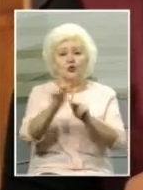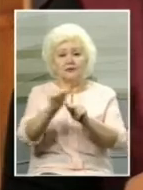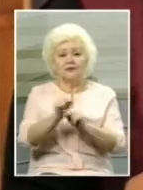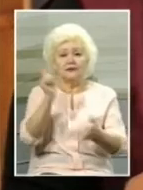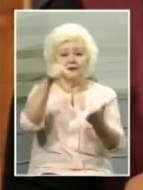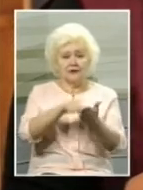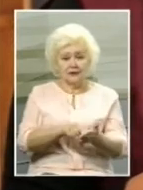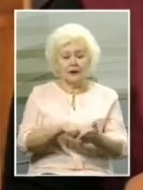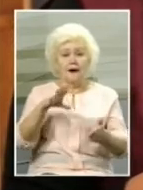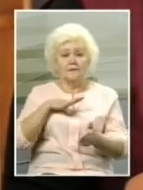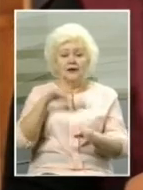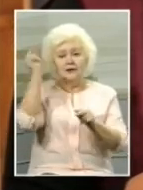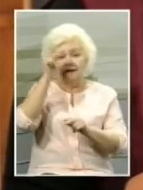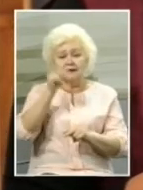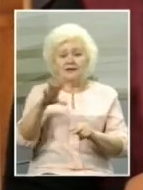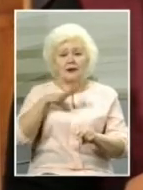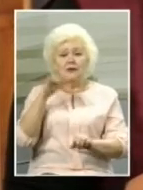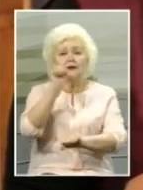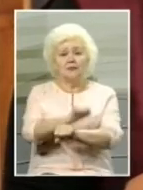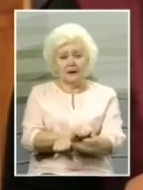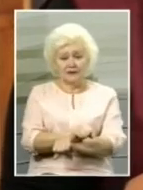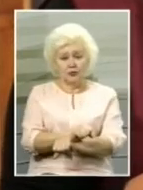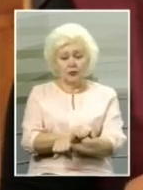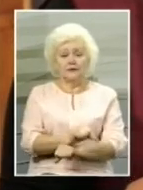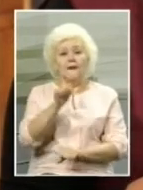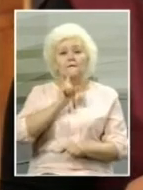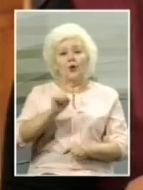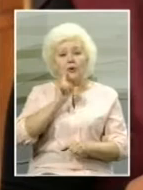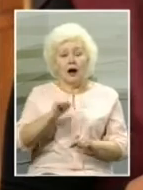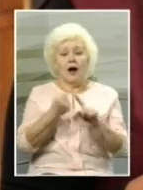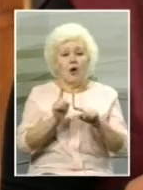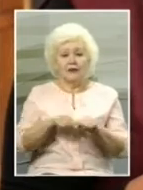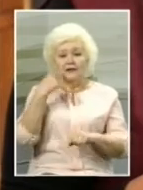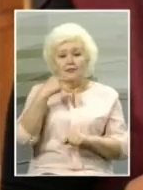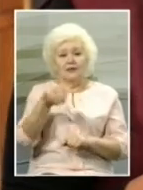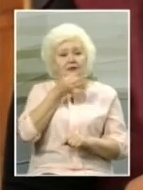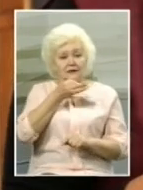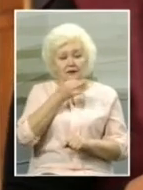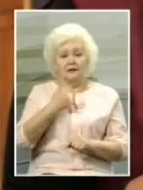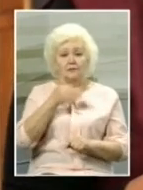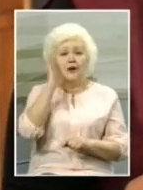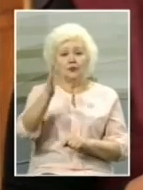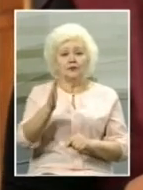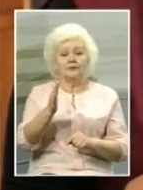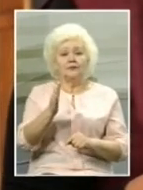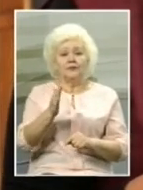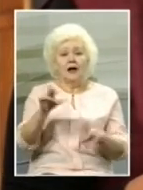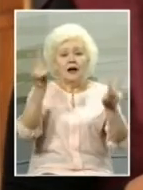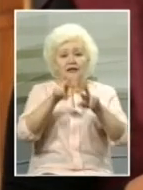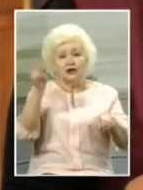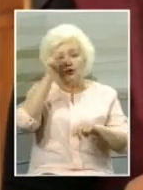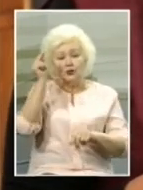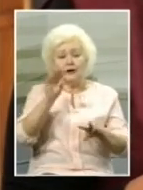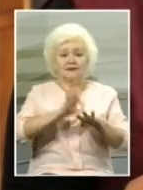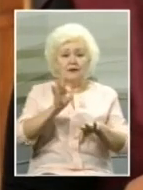целью было занятия были приостановлены. Но пока об этом говорить рано, мы еще будем изучать